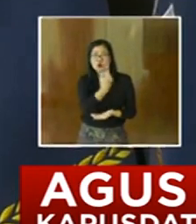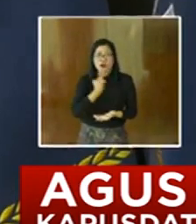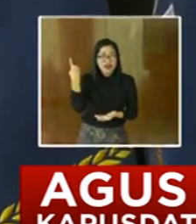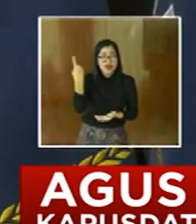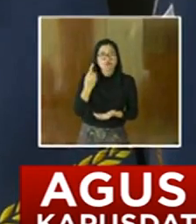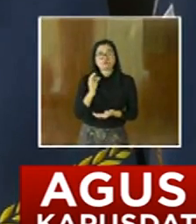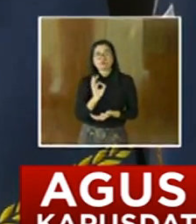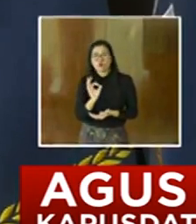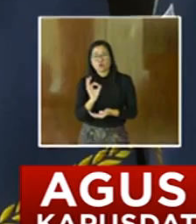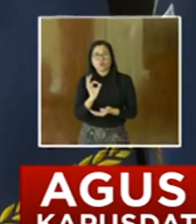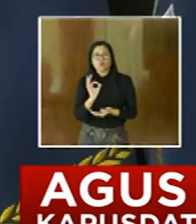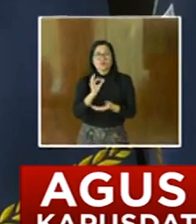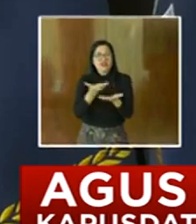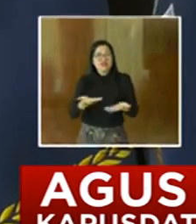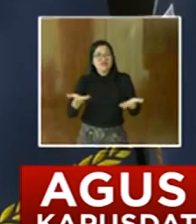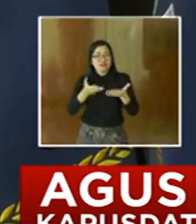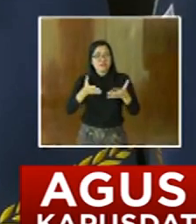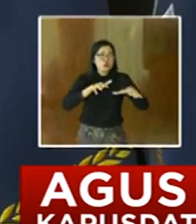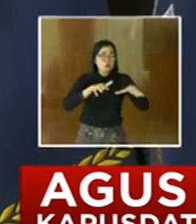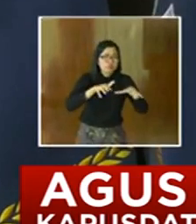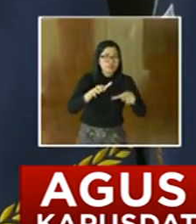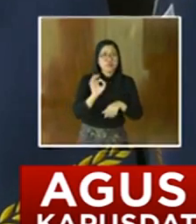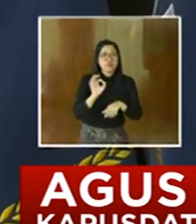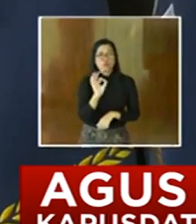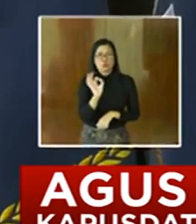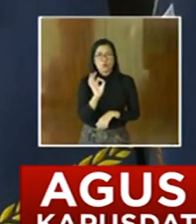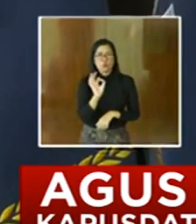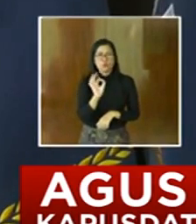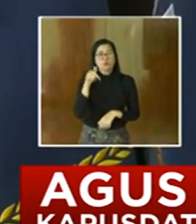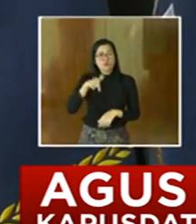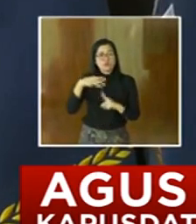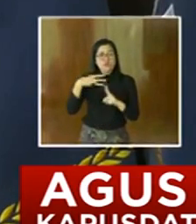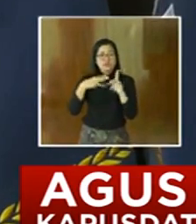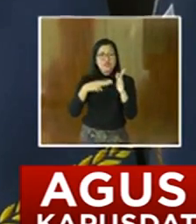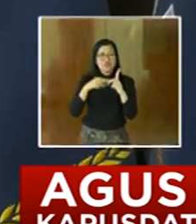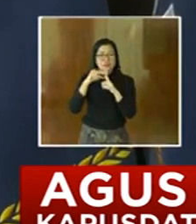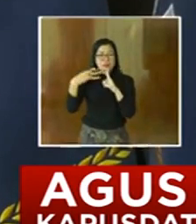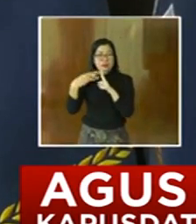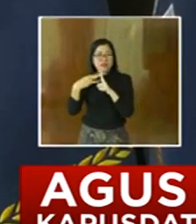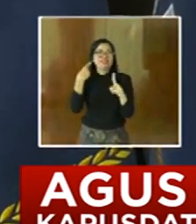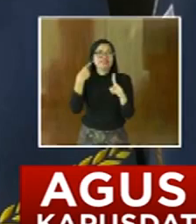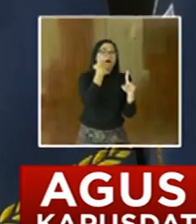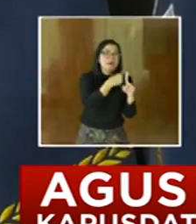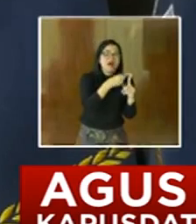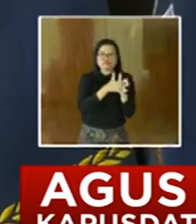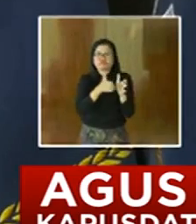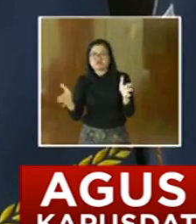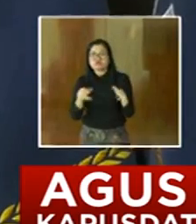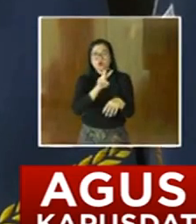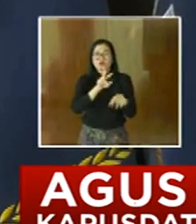menetapkan status keadaan darurat sehingga BNPB perlu memperpanjang lagi sampai tanggal dua dari